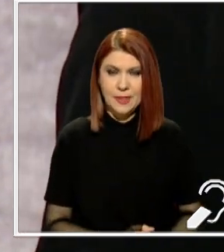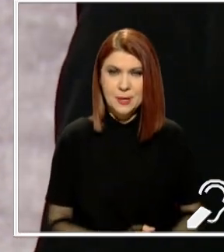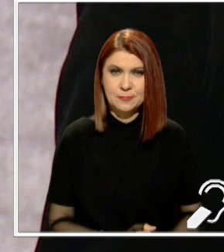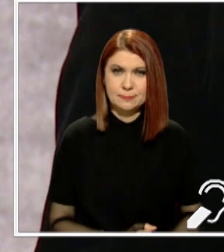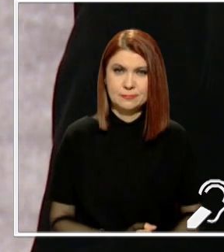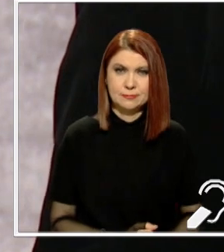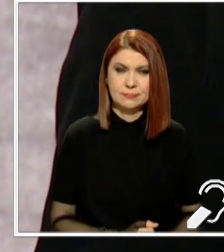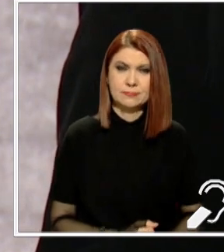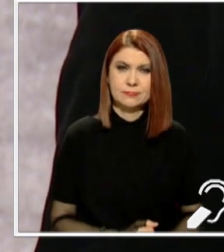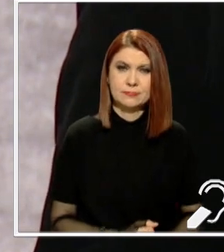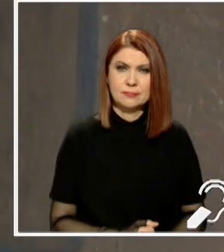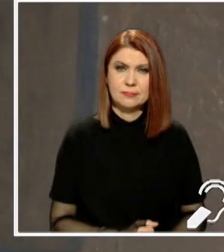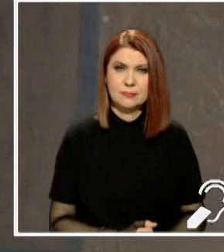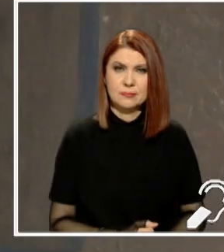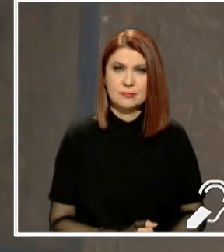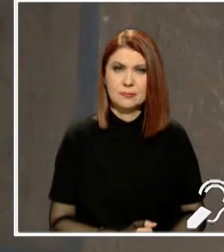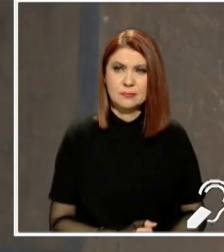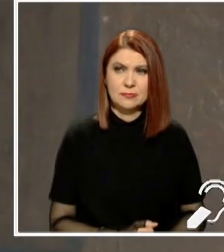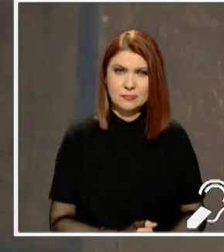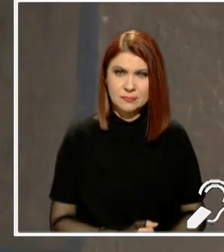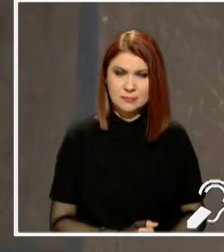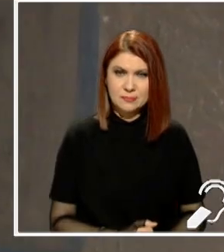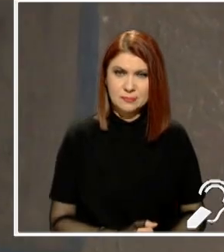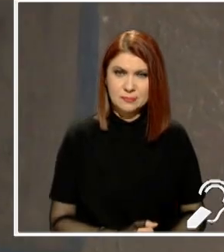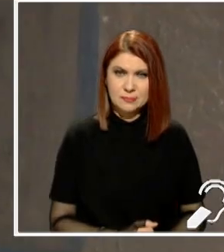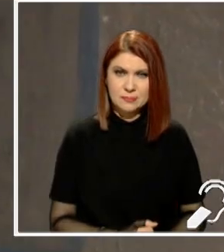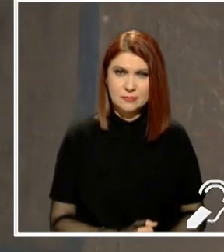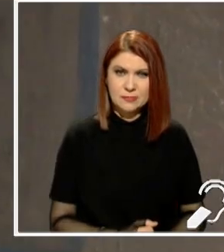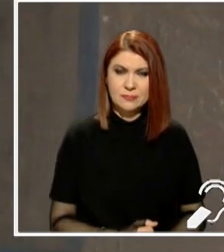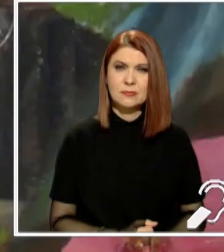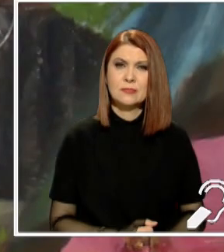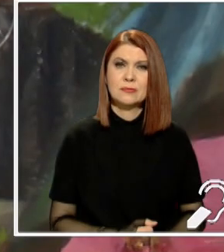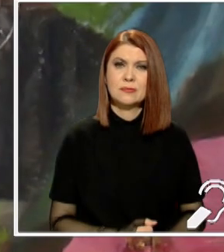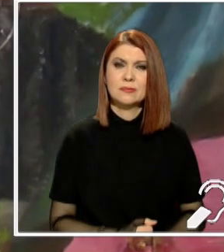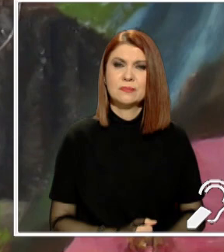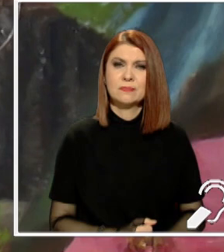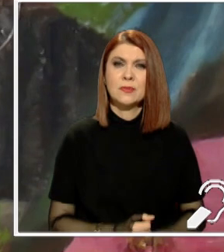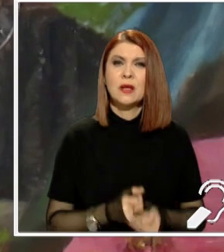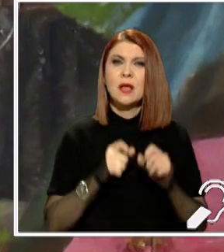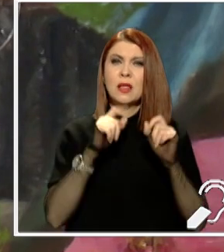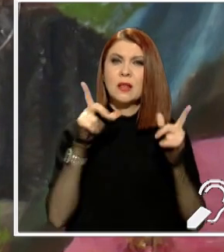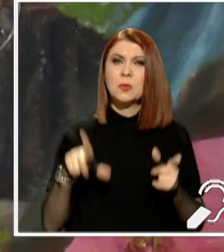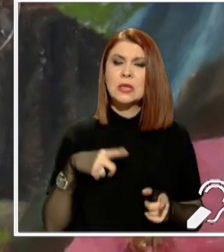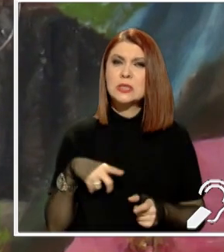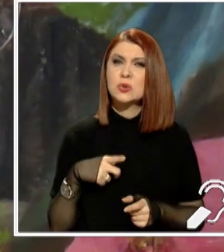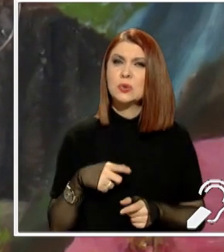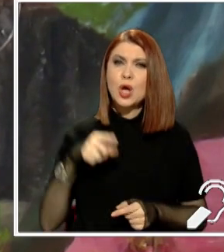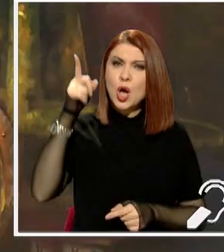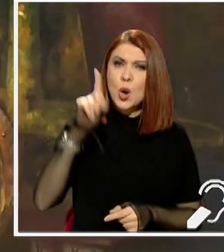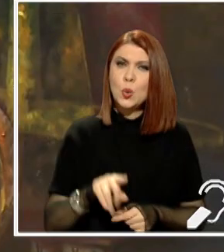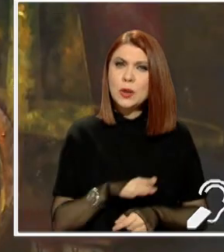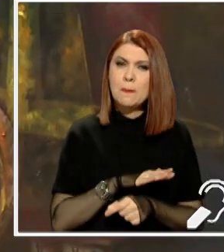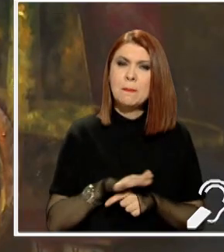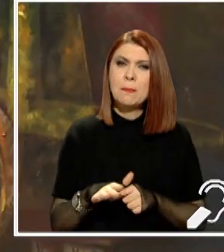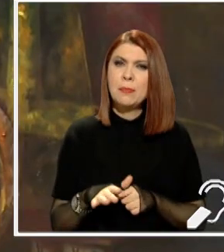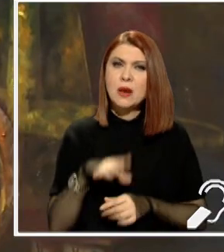dintr-o dată se creează o altă punte în lumea asta. și descoper că sunt lumi pline de